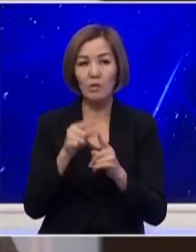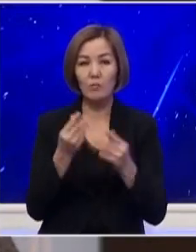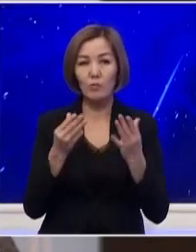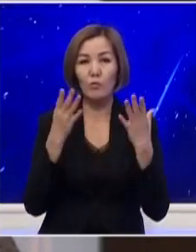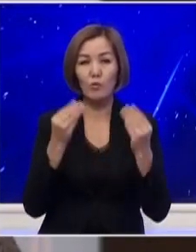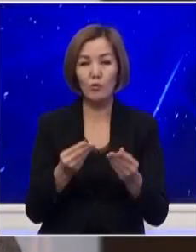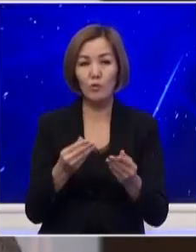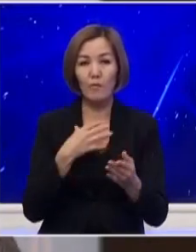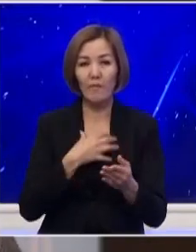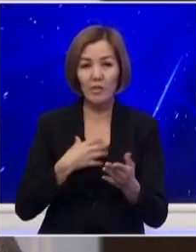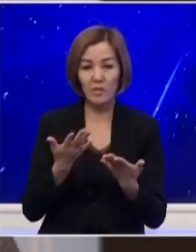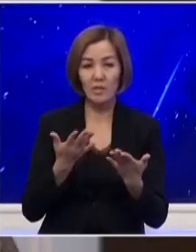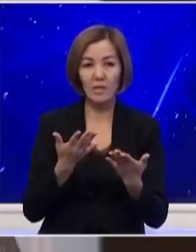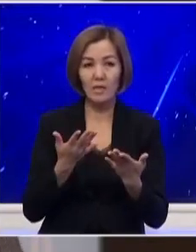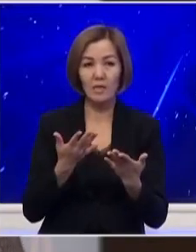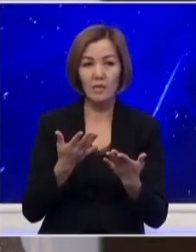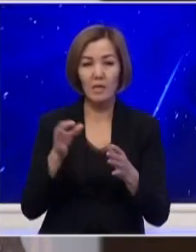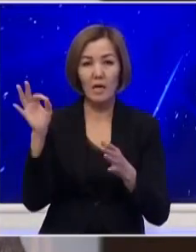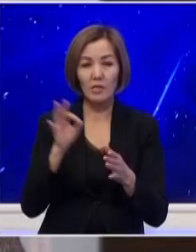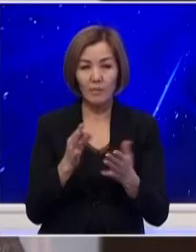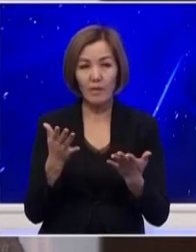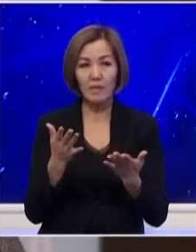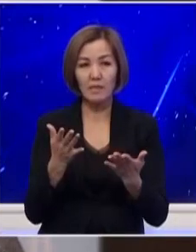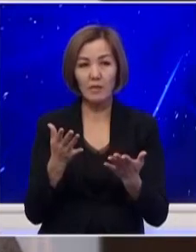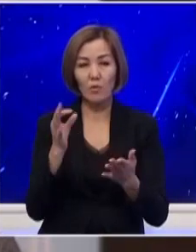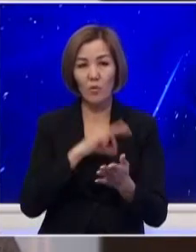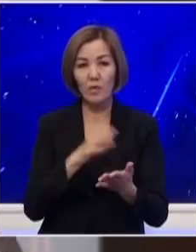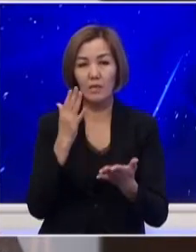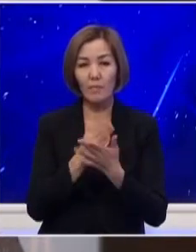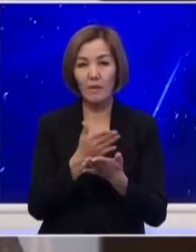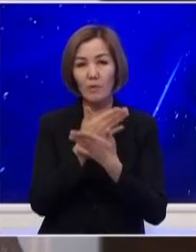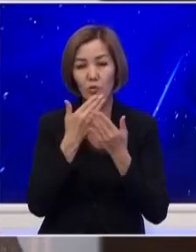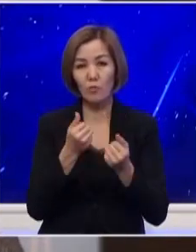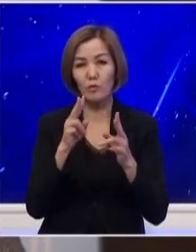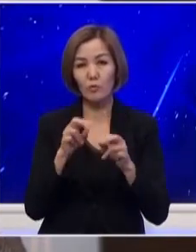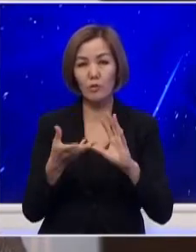күнге қанша пайызы қазір қолданыста жүргендігі туралы